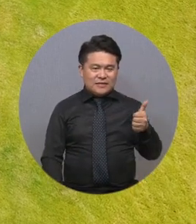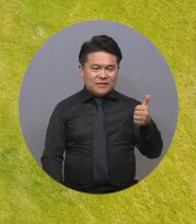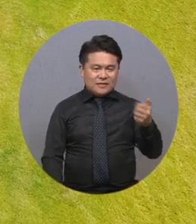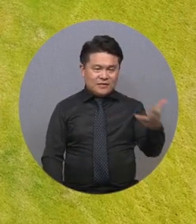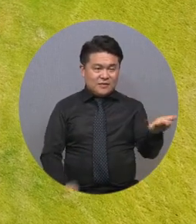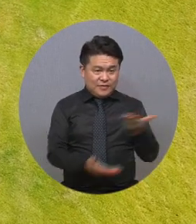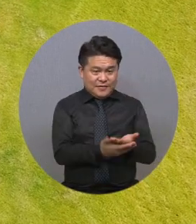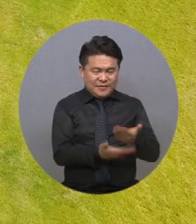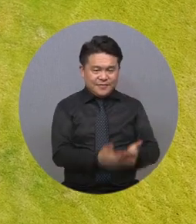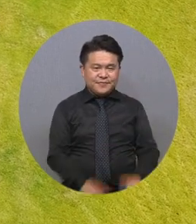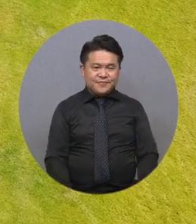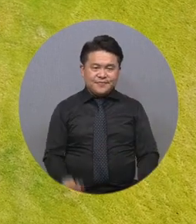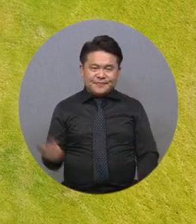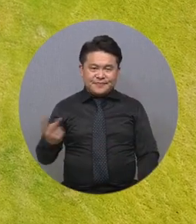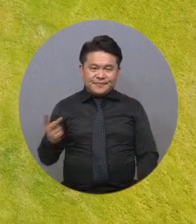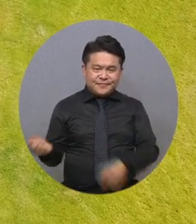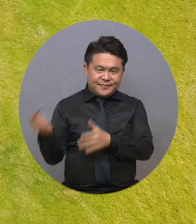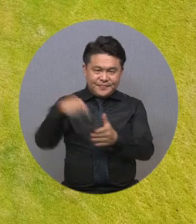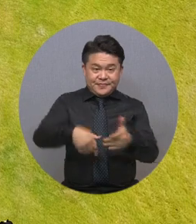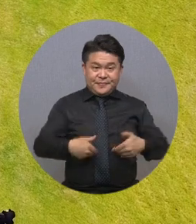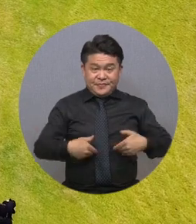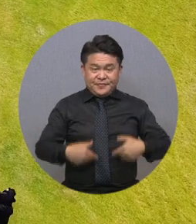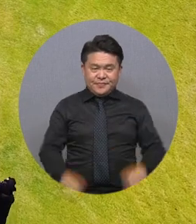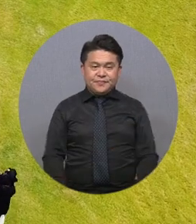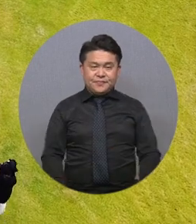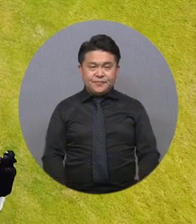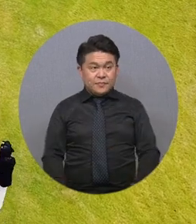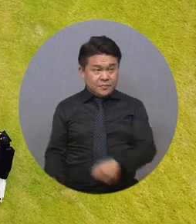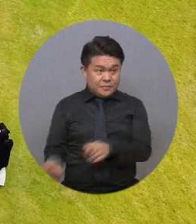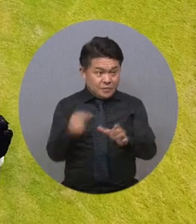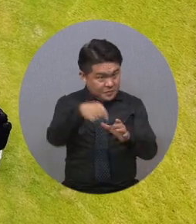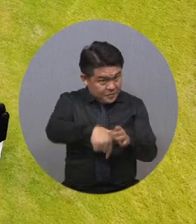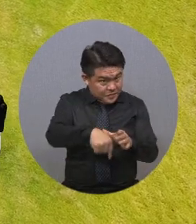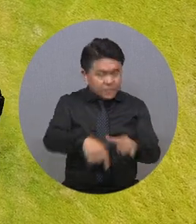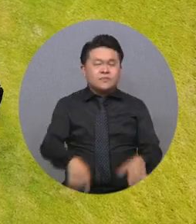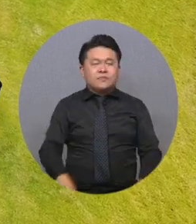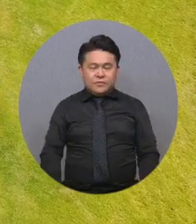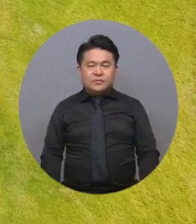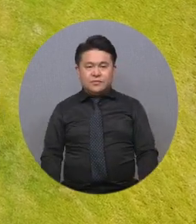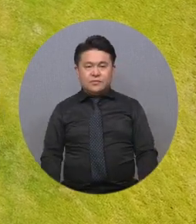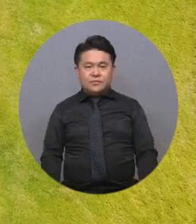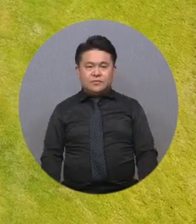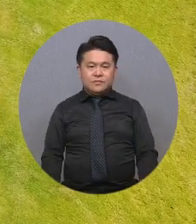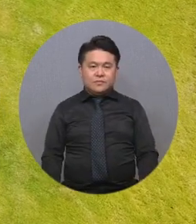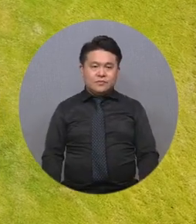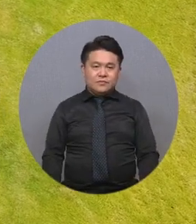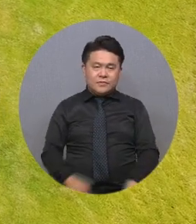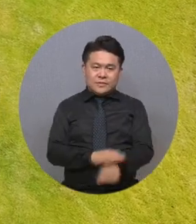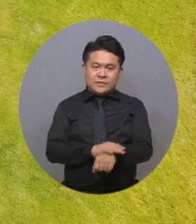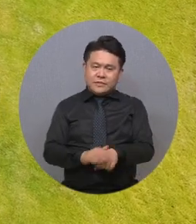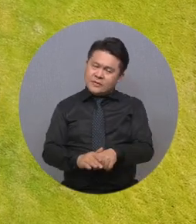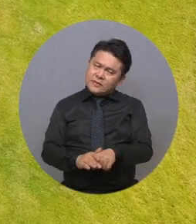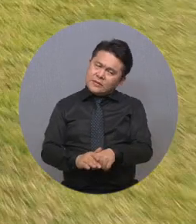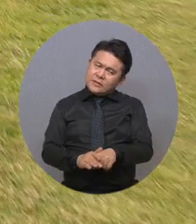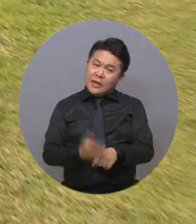다 넣어야겠다 이거 퍼팅으로? 퍼팅은 늦을 잘하면 늦을 수